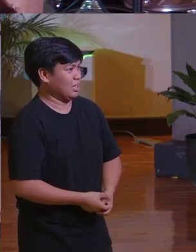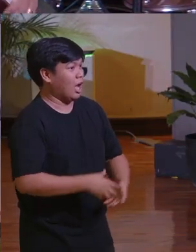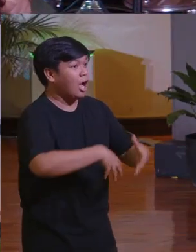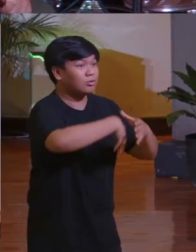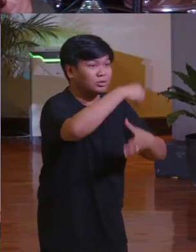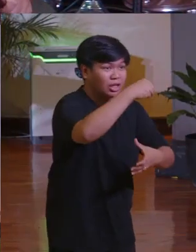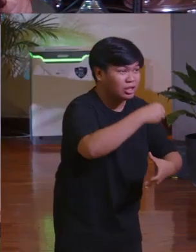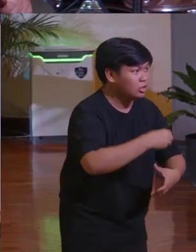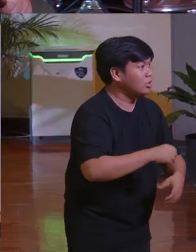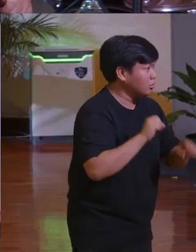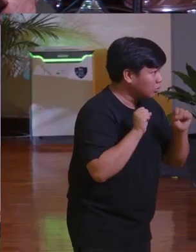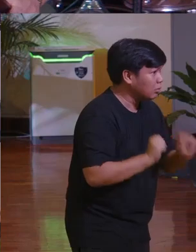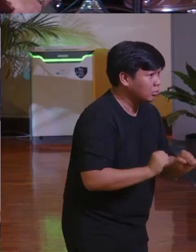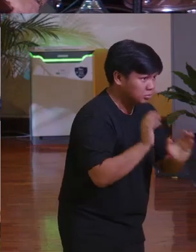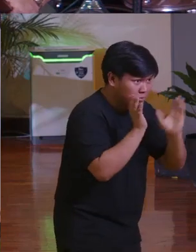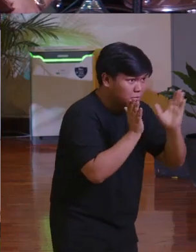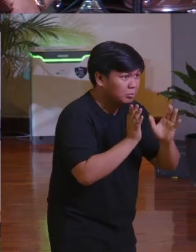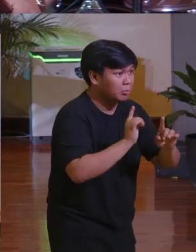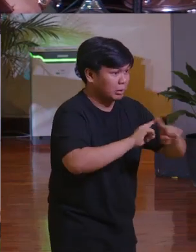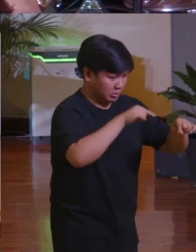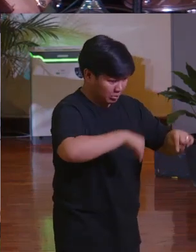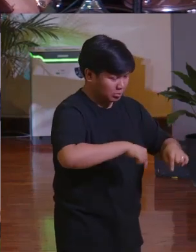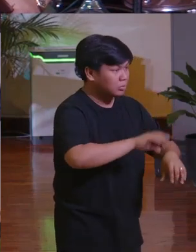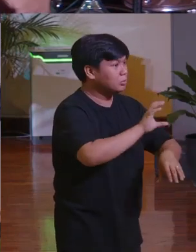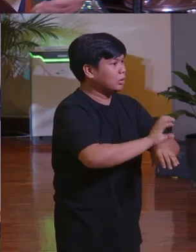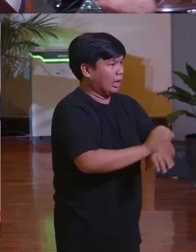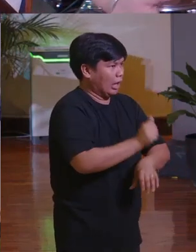O di kaya kayo ay